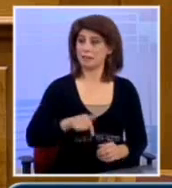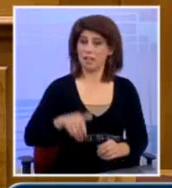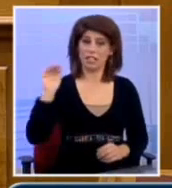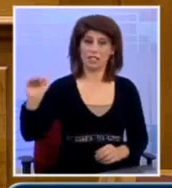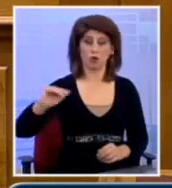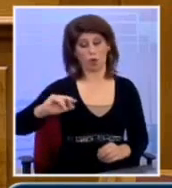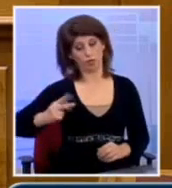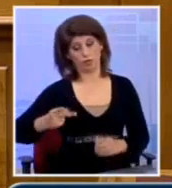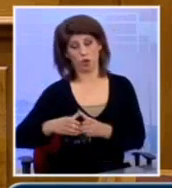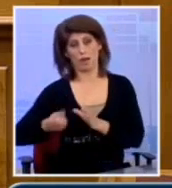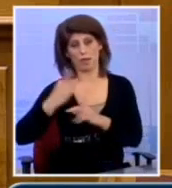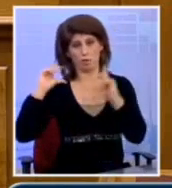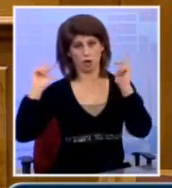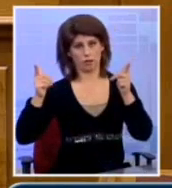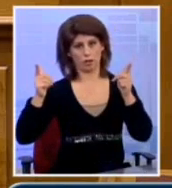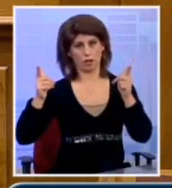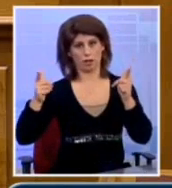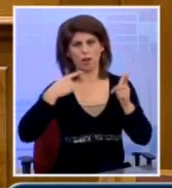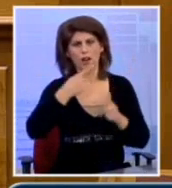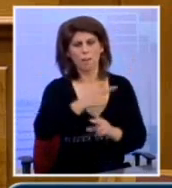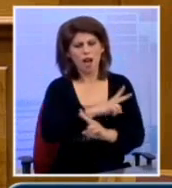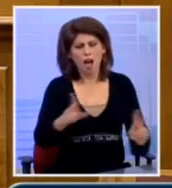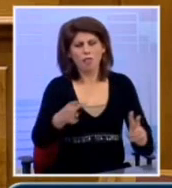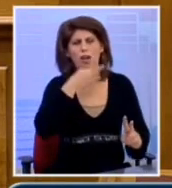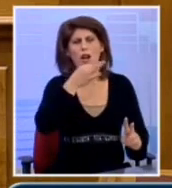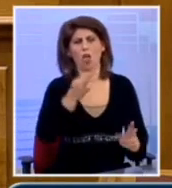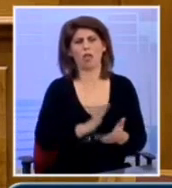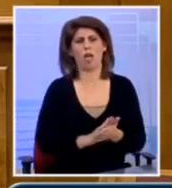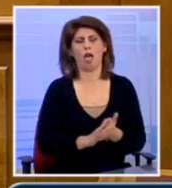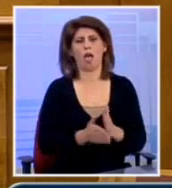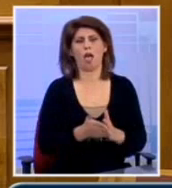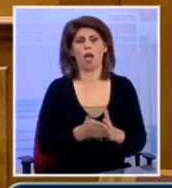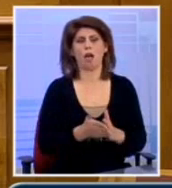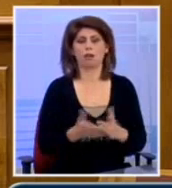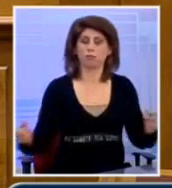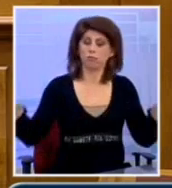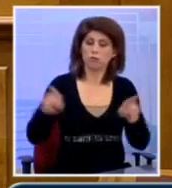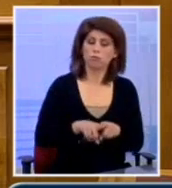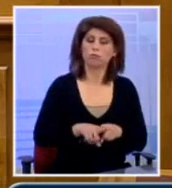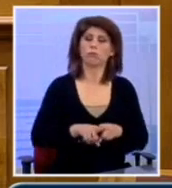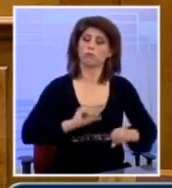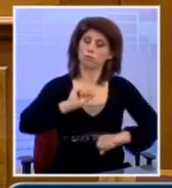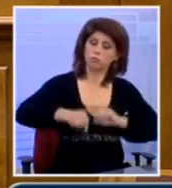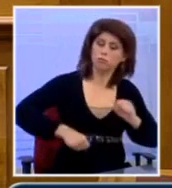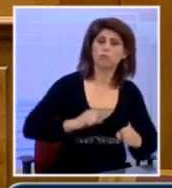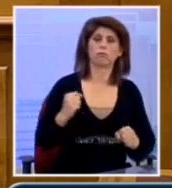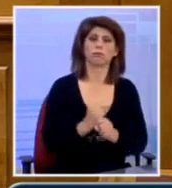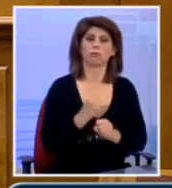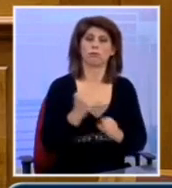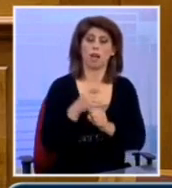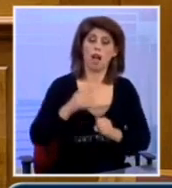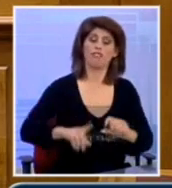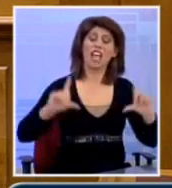αντιπολίτευση να πει ξεκάθαρες κουβέντες, να συστρατευθεί σε αυτή την εθνική προσπάθεια,